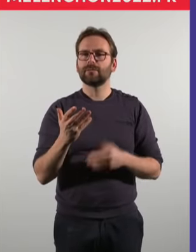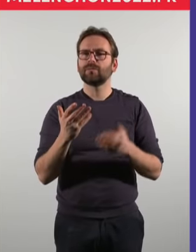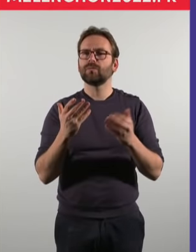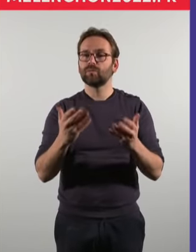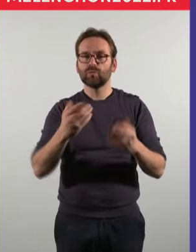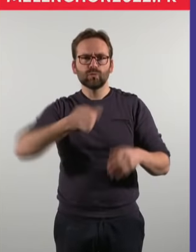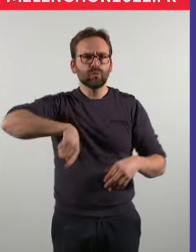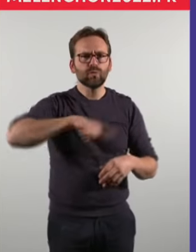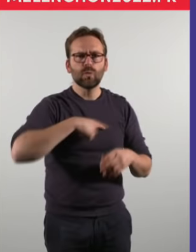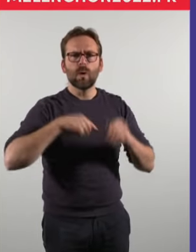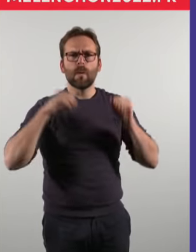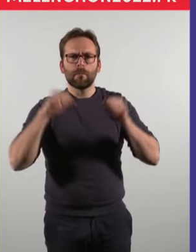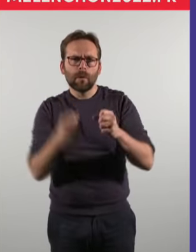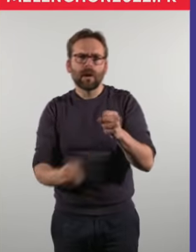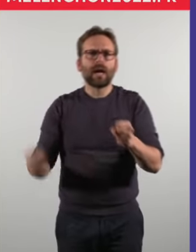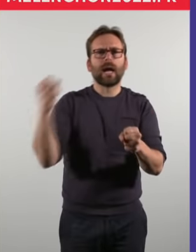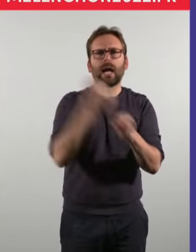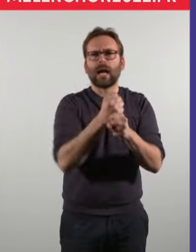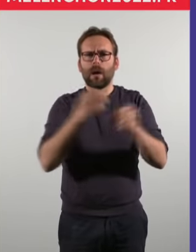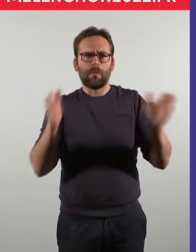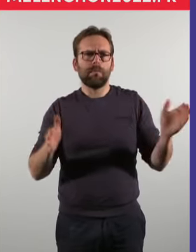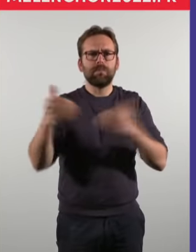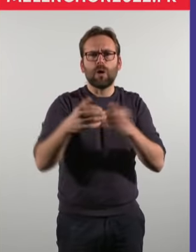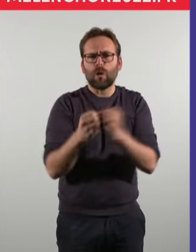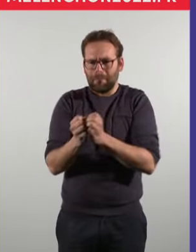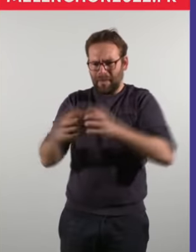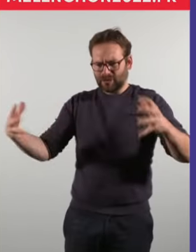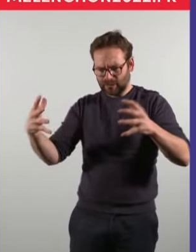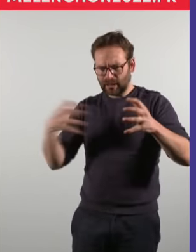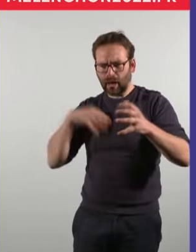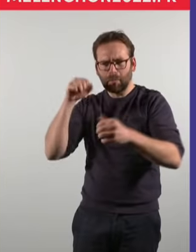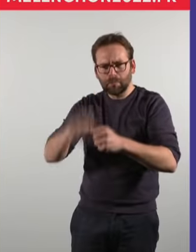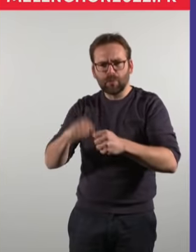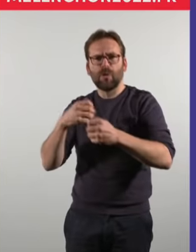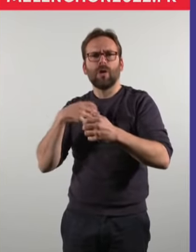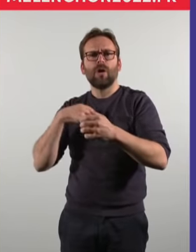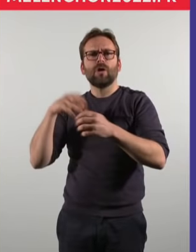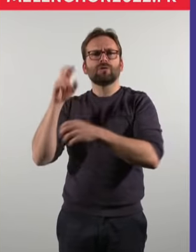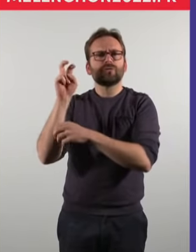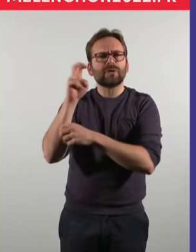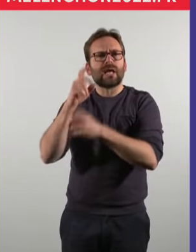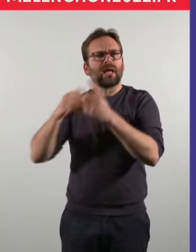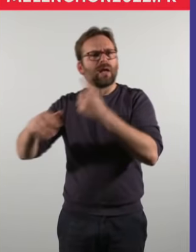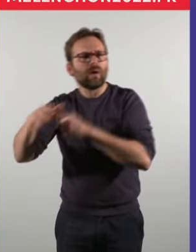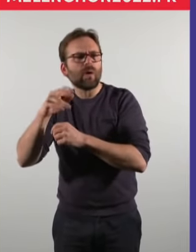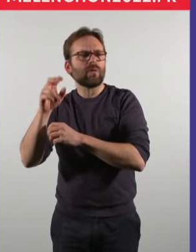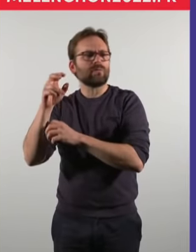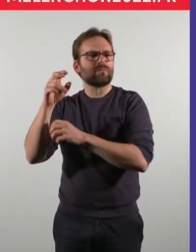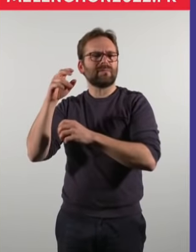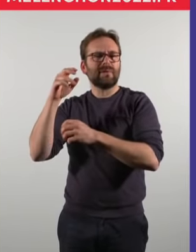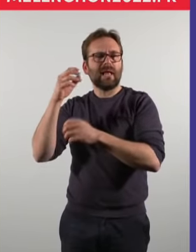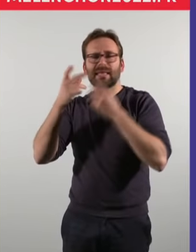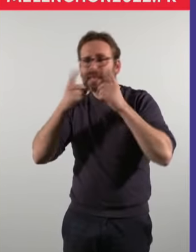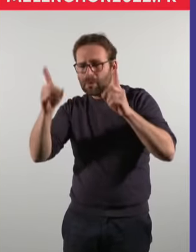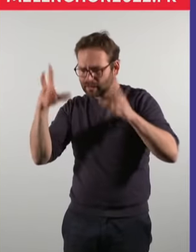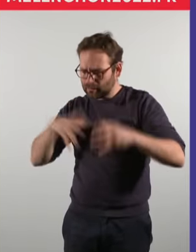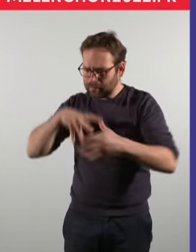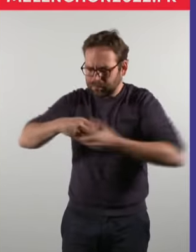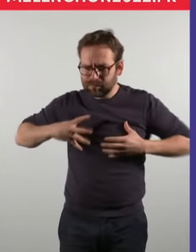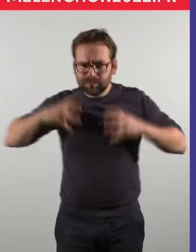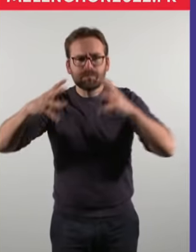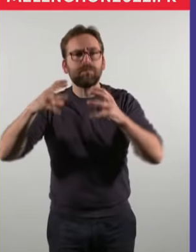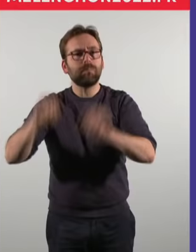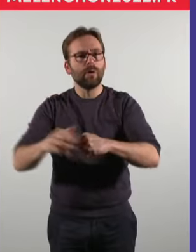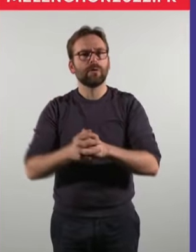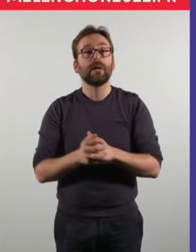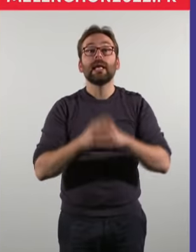c'est ainsi que nous pourrons constituer un bloc majoritaire, un front commun, social, écologique et démocratique. Alors, je voudrais finir en disant